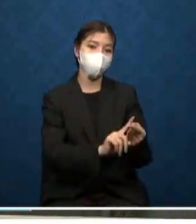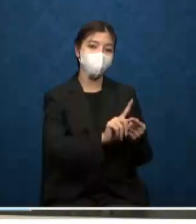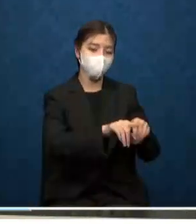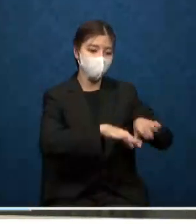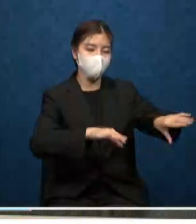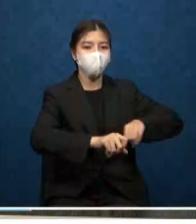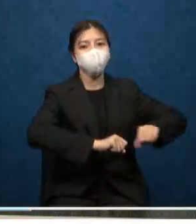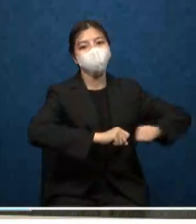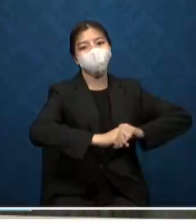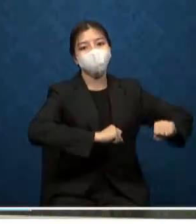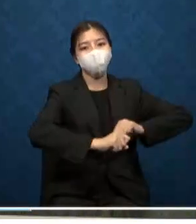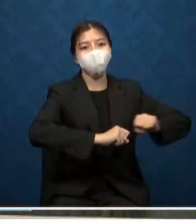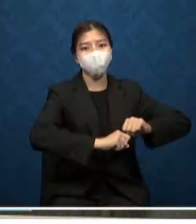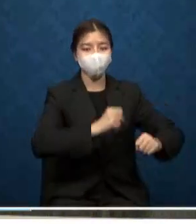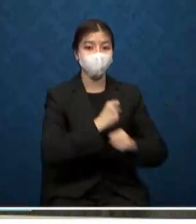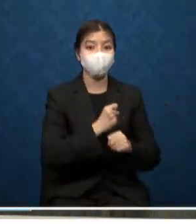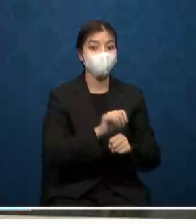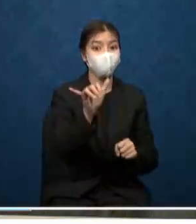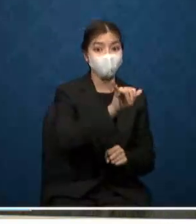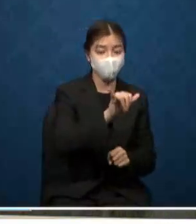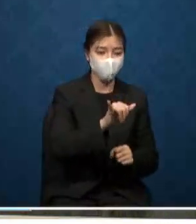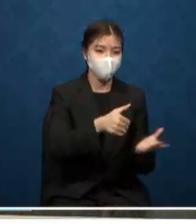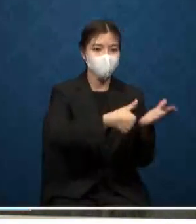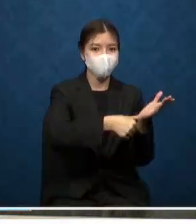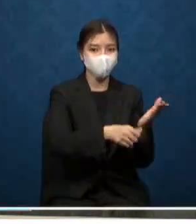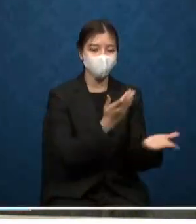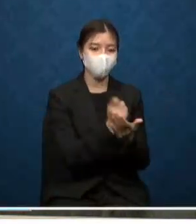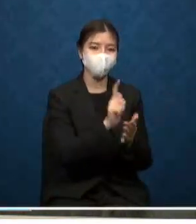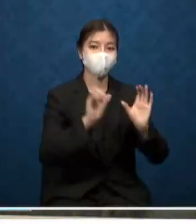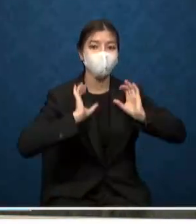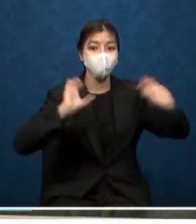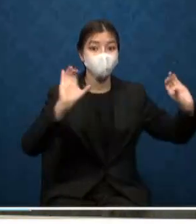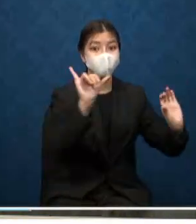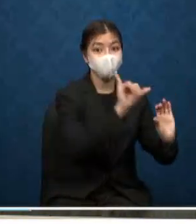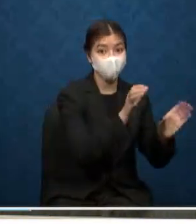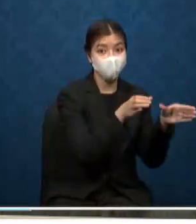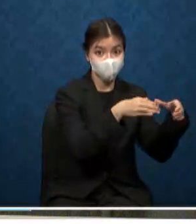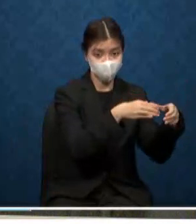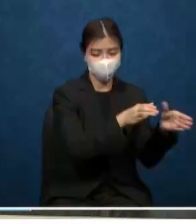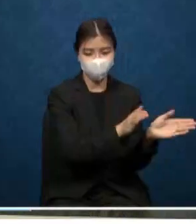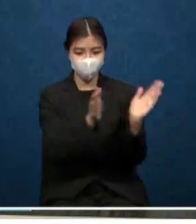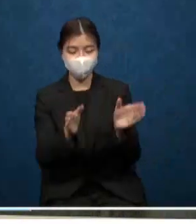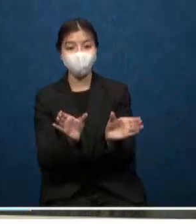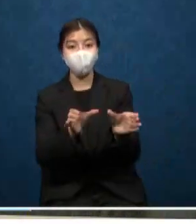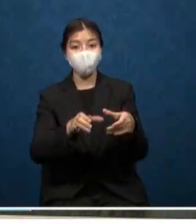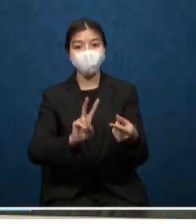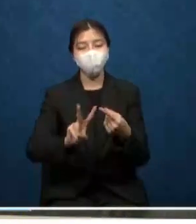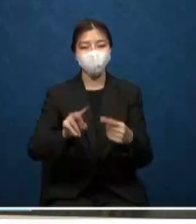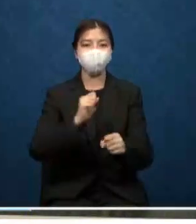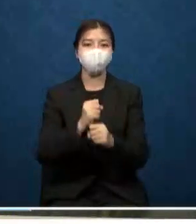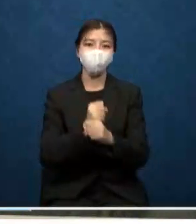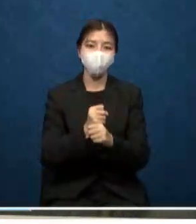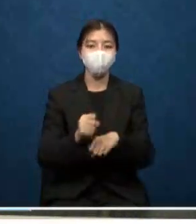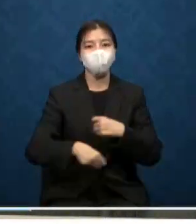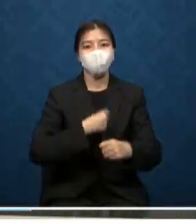ยาวชนยังไม่ได้ทำงานยังไม่ได้เสียภาษีให้รัฐกลุ่มที่2ก็คือกลุ่มวัยแรงงานก็คือตั้งแต่